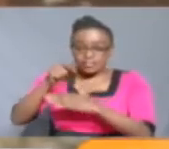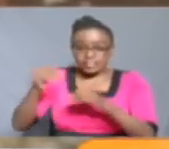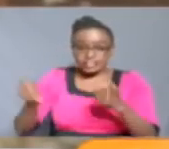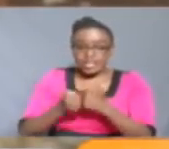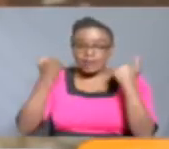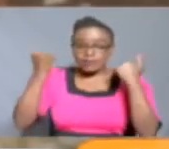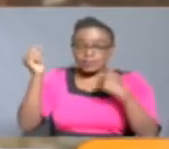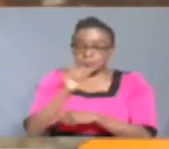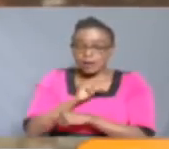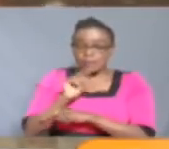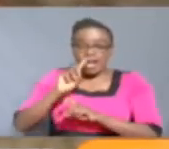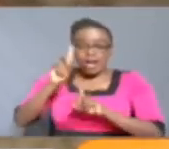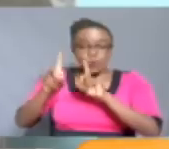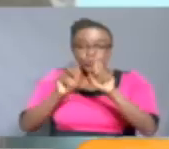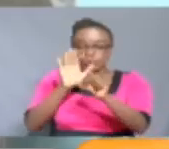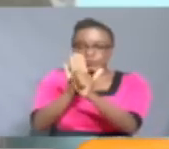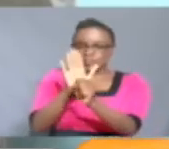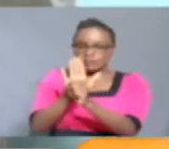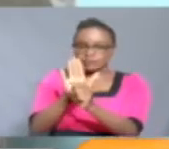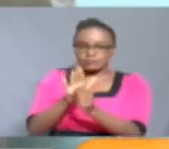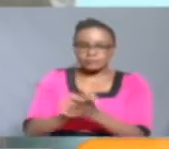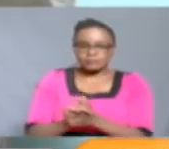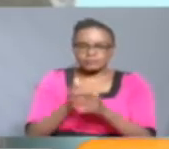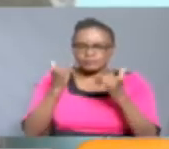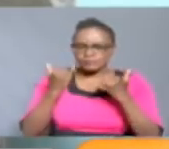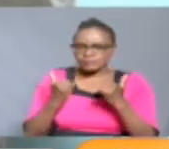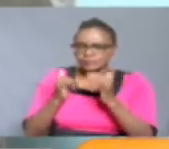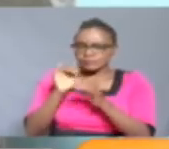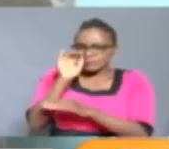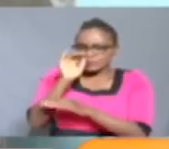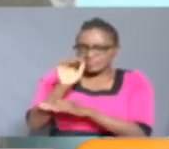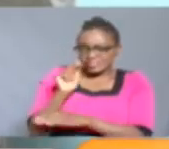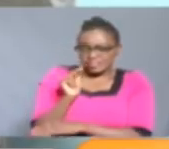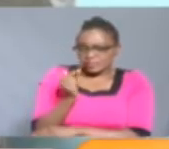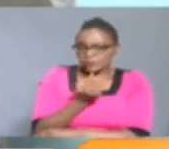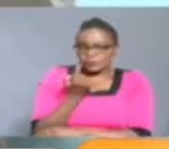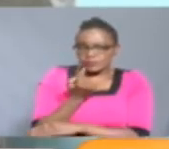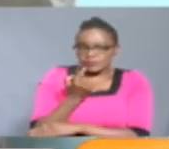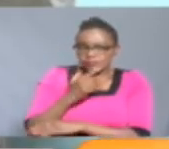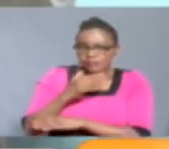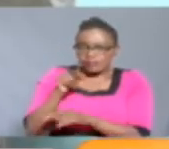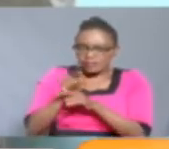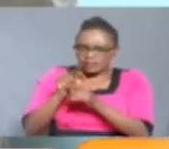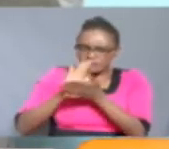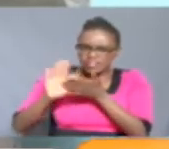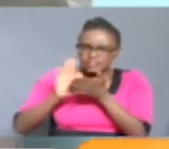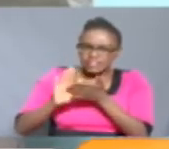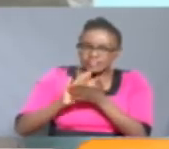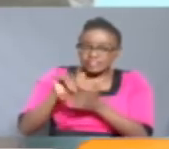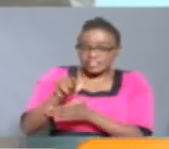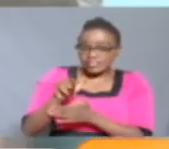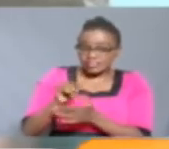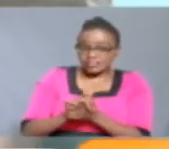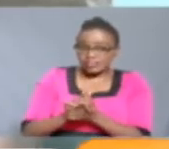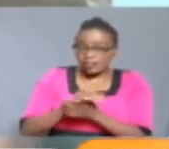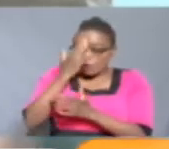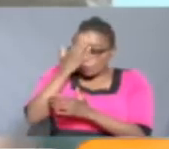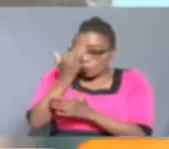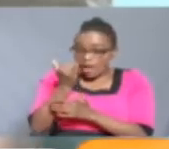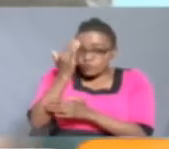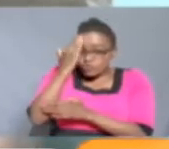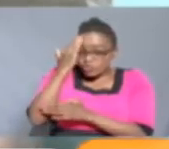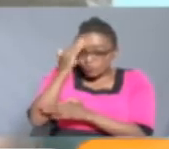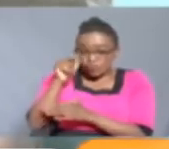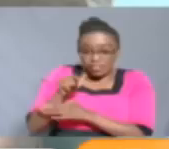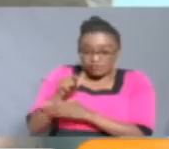huo, maswali ni mengi. Sasa hata ndio tunaomba sisi bila waharakisha hii maneno. Tujue